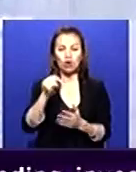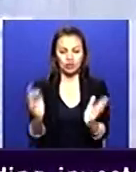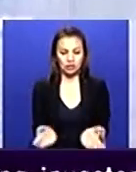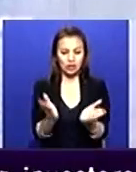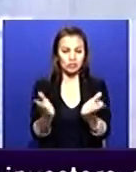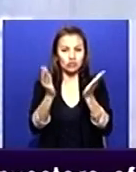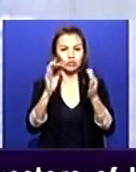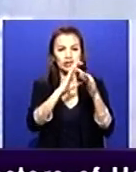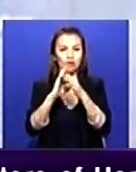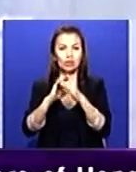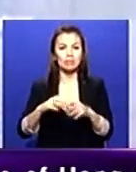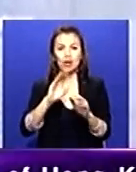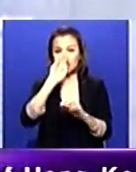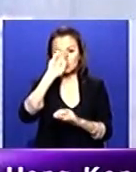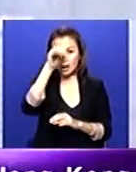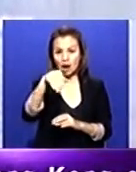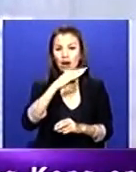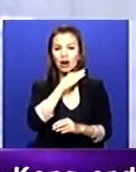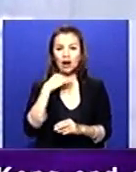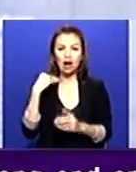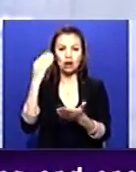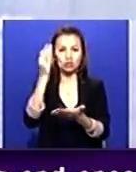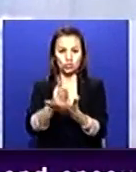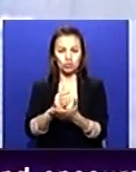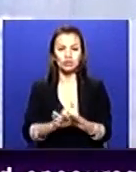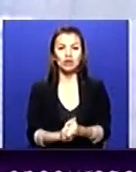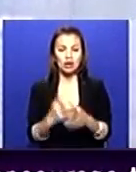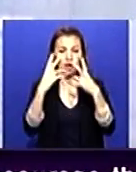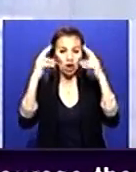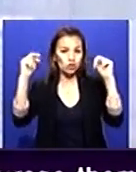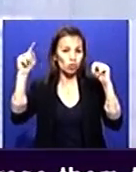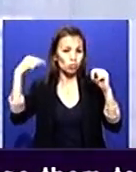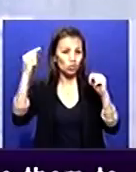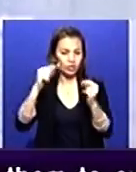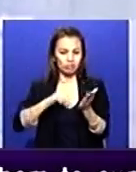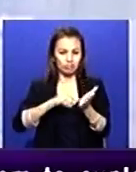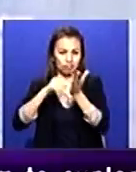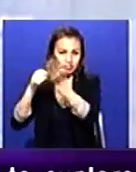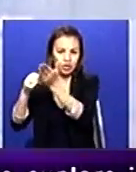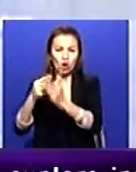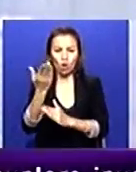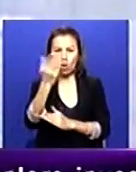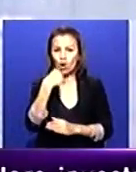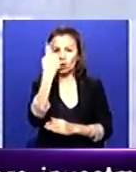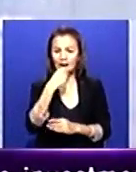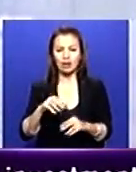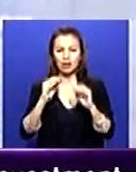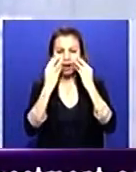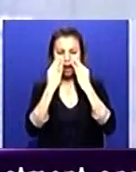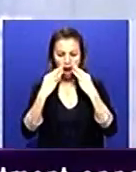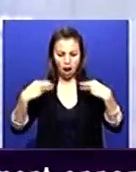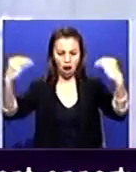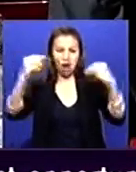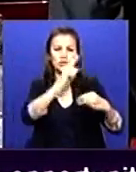รงค์หยุดการฆ่าช้างทั่วโลกต่อนายกรัฐมนตรีนะคะและขอให้รัฐบาลดำเนินการกับผู้ที่ลักลอบค้างาช้างอย่างเด็ดขา